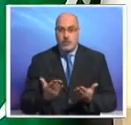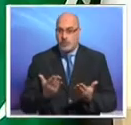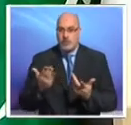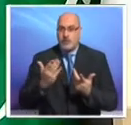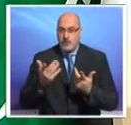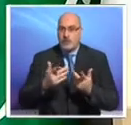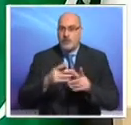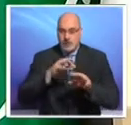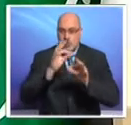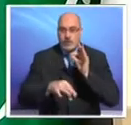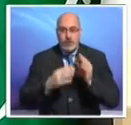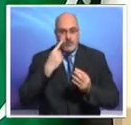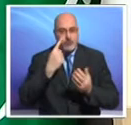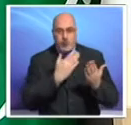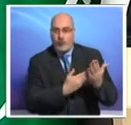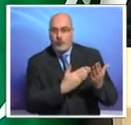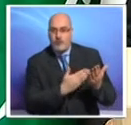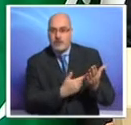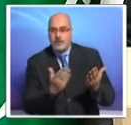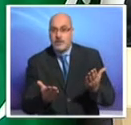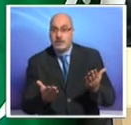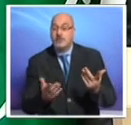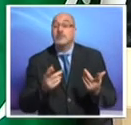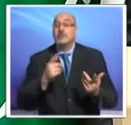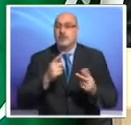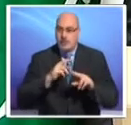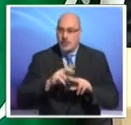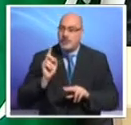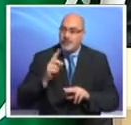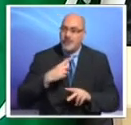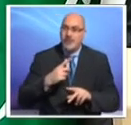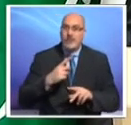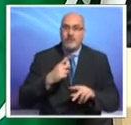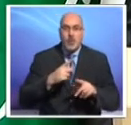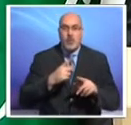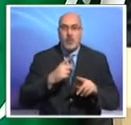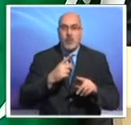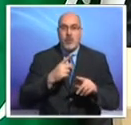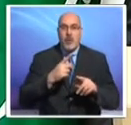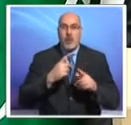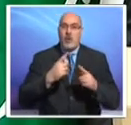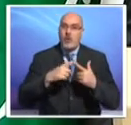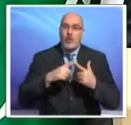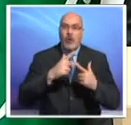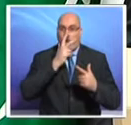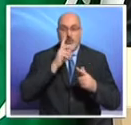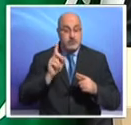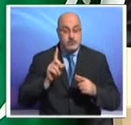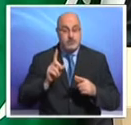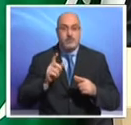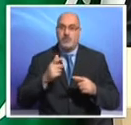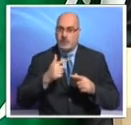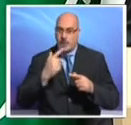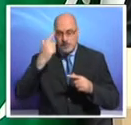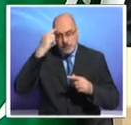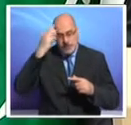ثمارها. وهذا ليس معناه أن خطر الإرهاب قد زال، بل نحن مدركون